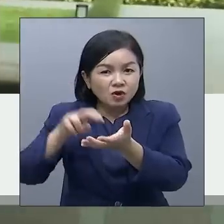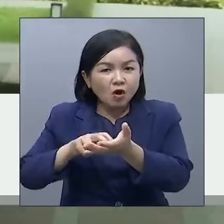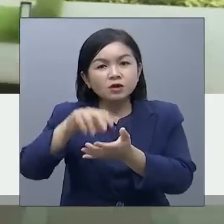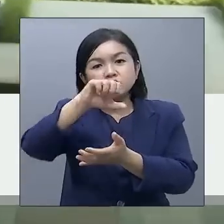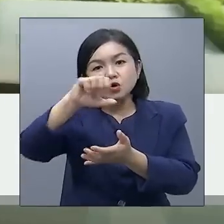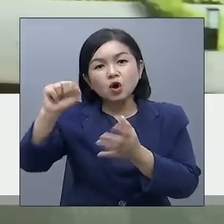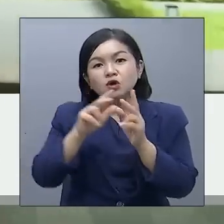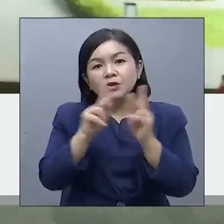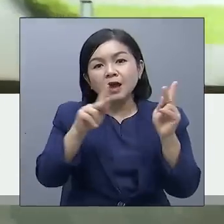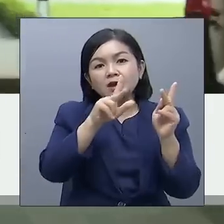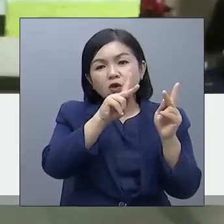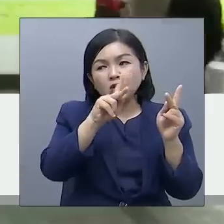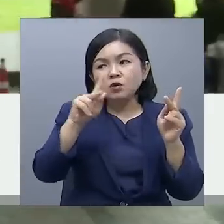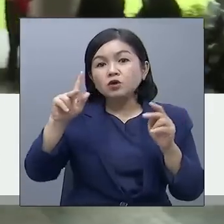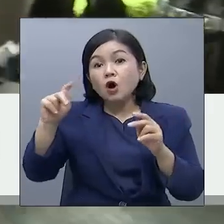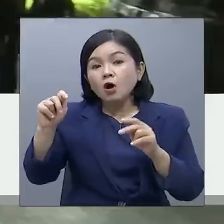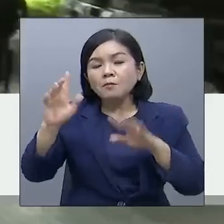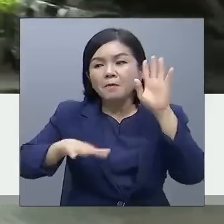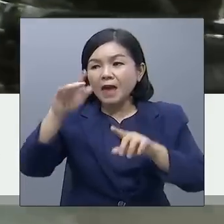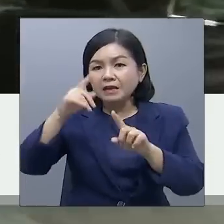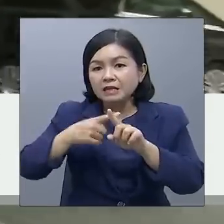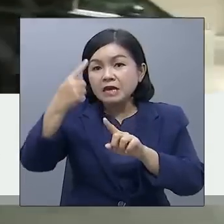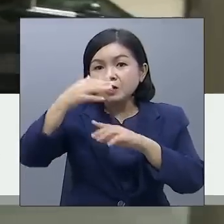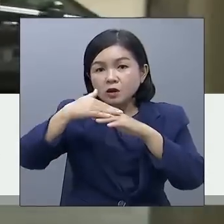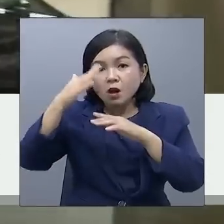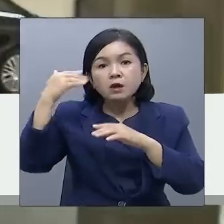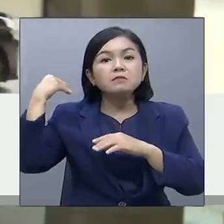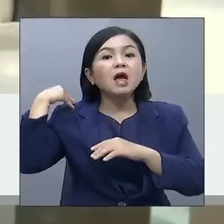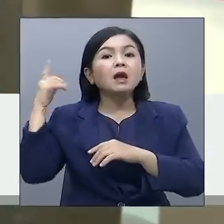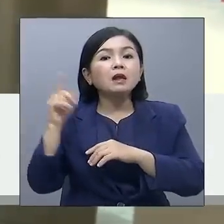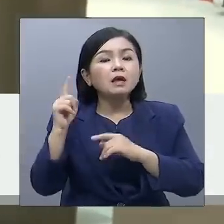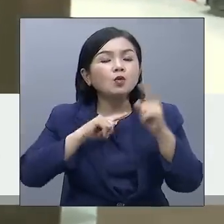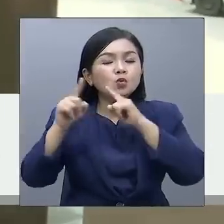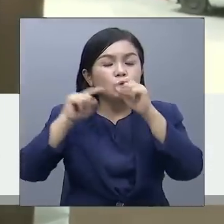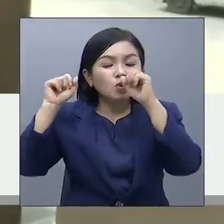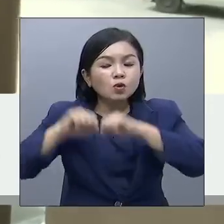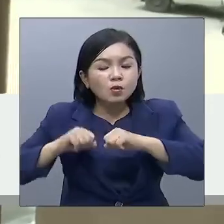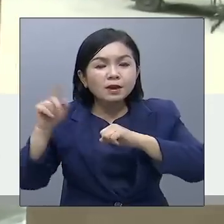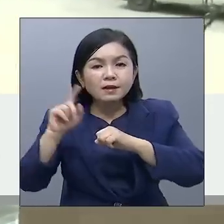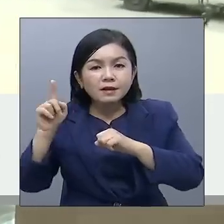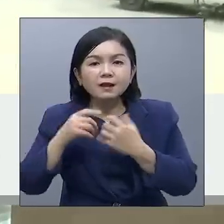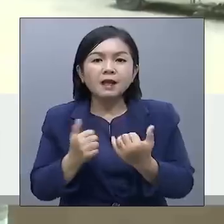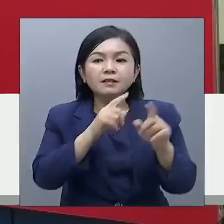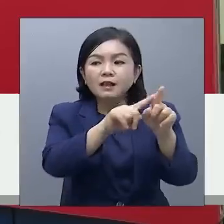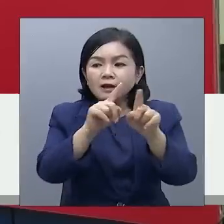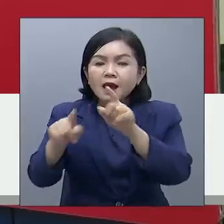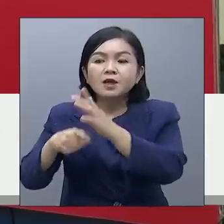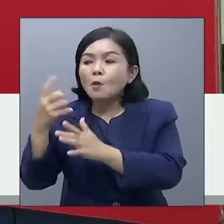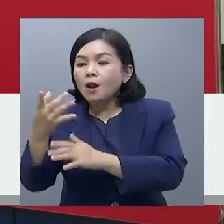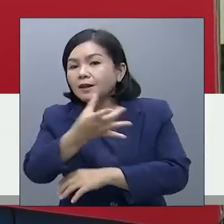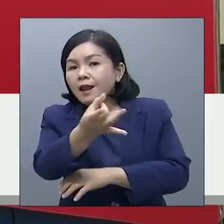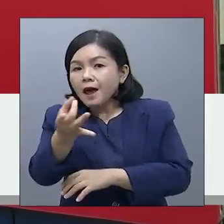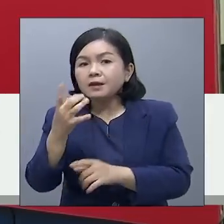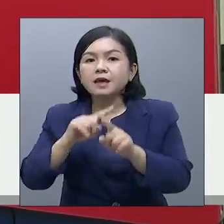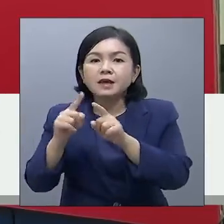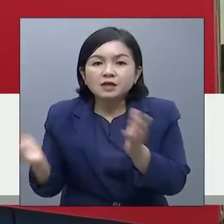รกฎาคมเดือนกว่ามีเวลาให้2พรรคเพื่อไทยก้าวไกลเจรจาตกลงกันเพราะตอนนี้ต่างคนต่างก็มีเหตุผลค่ะที่จะดันคน